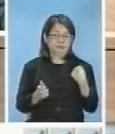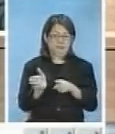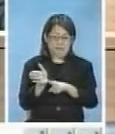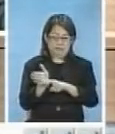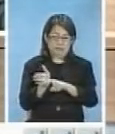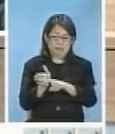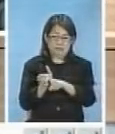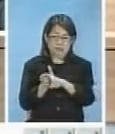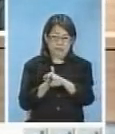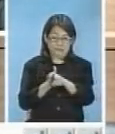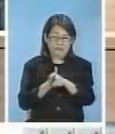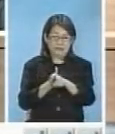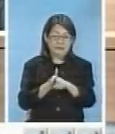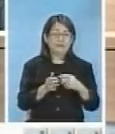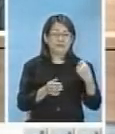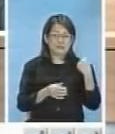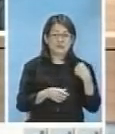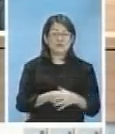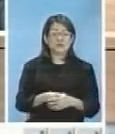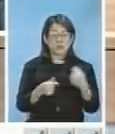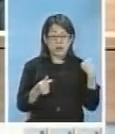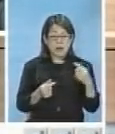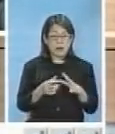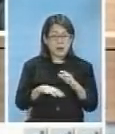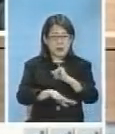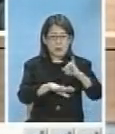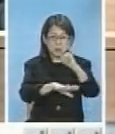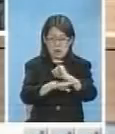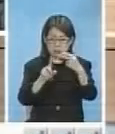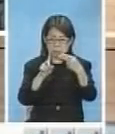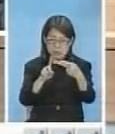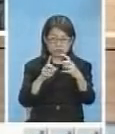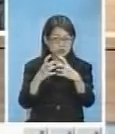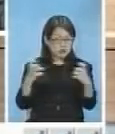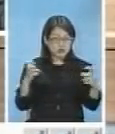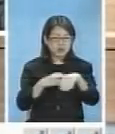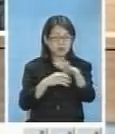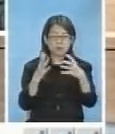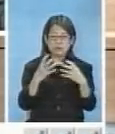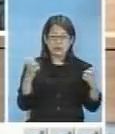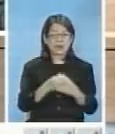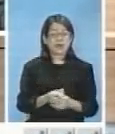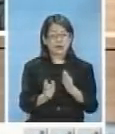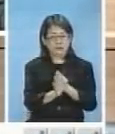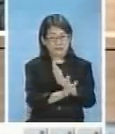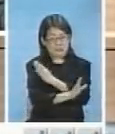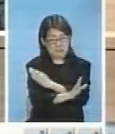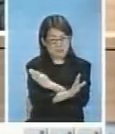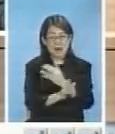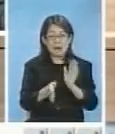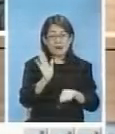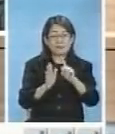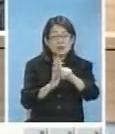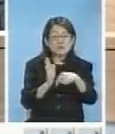ขะเหมาดำหรือสมัดขึ้นพื้นที่เสียหายนับหมื่นไร่ครับแต่ปัจจุบันนี้ก่อนหน้านี้ประมาณ1ชั่วโม